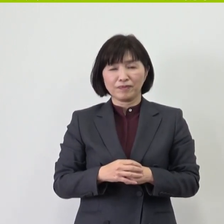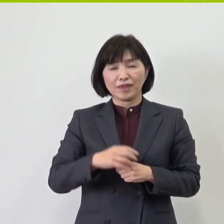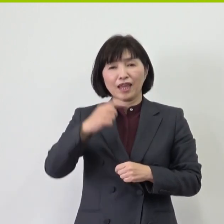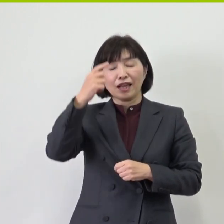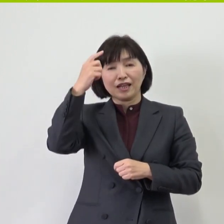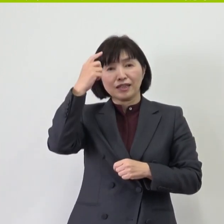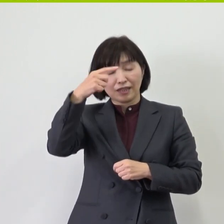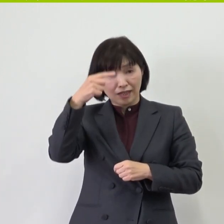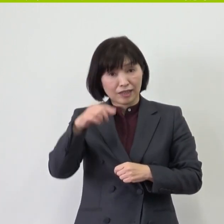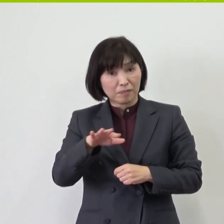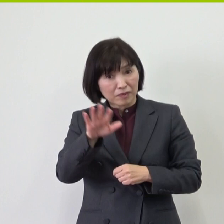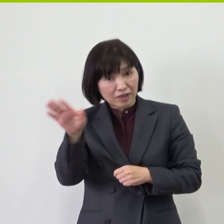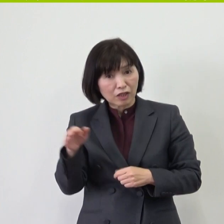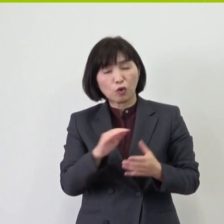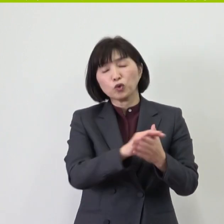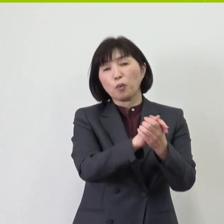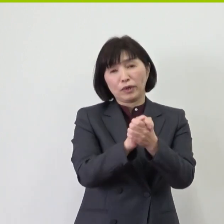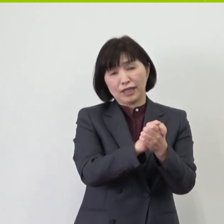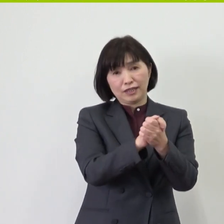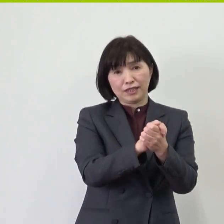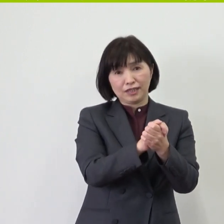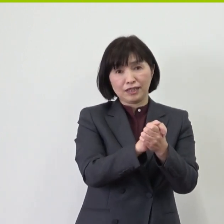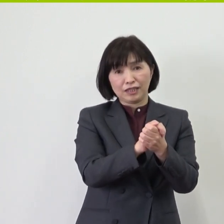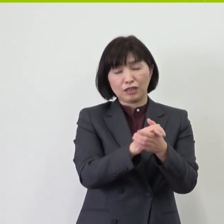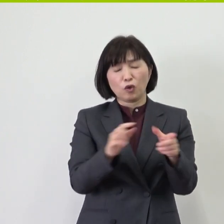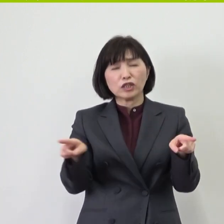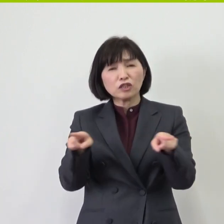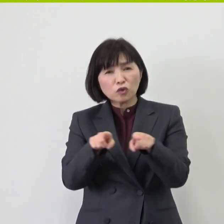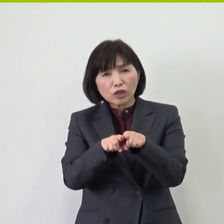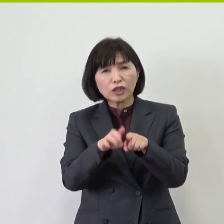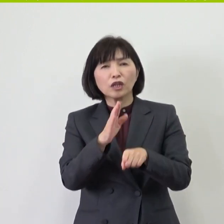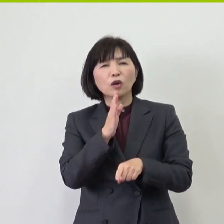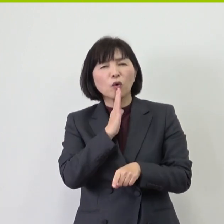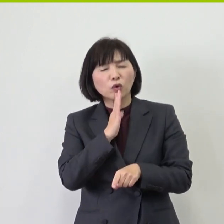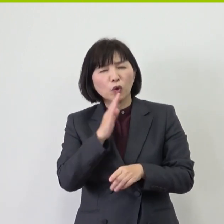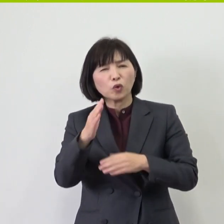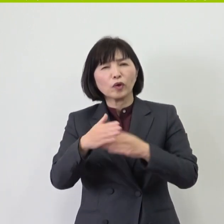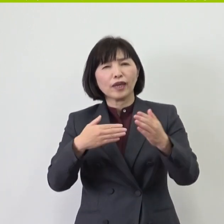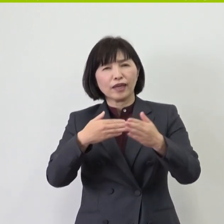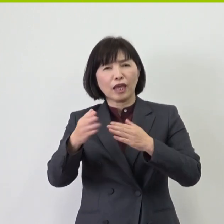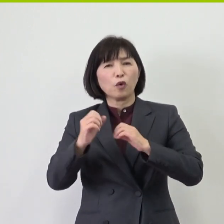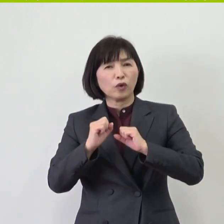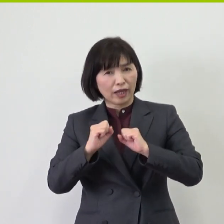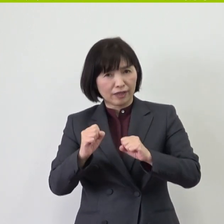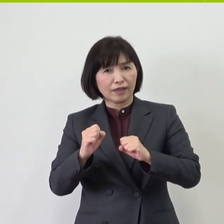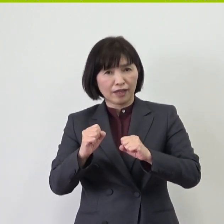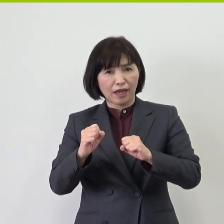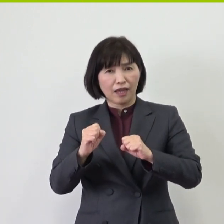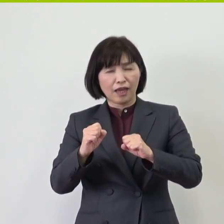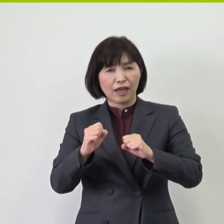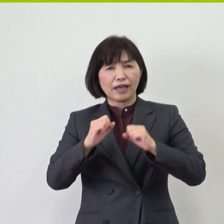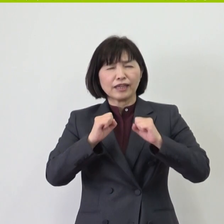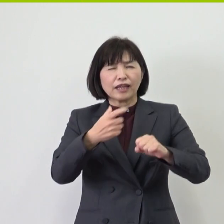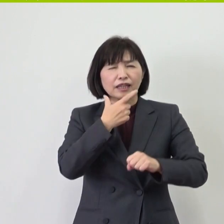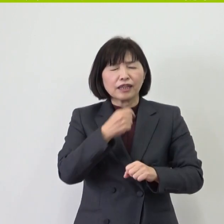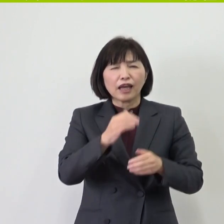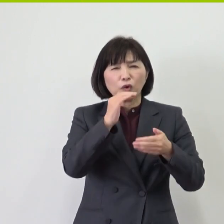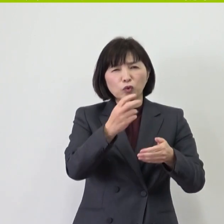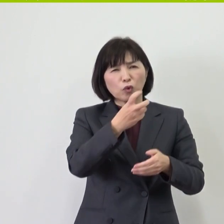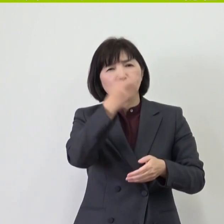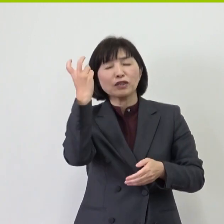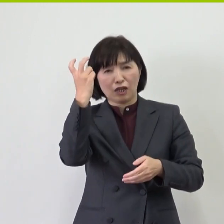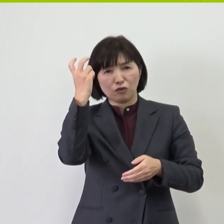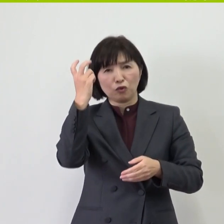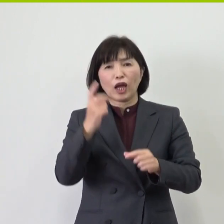そういう先生方あるいは友達とを通じてですね、本物に触れる、自分のやりたいことを見つけるっていう中学校ですから